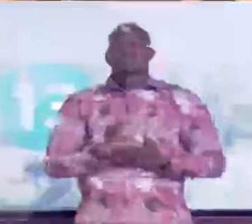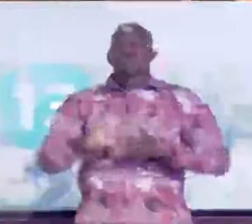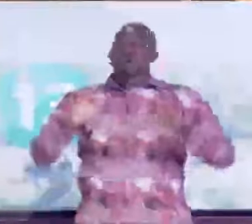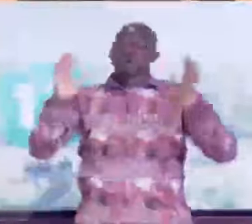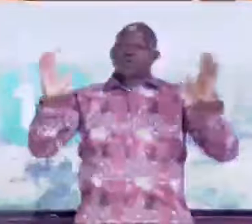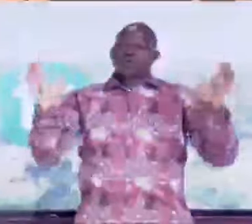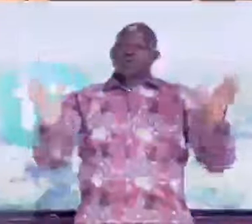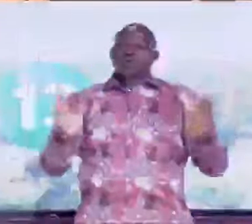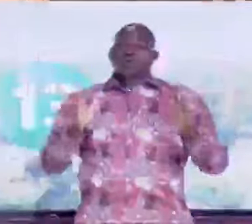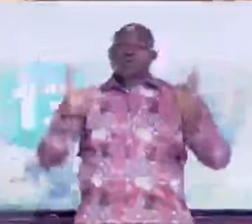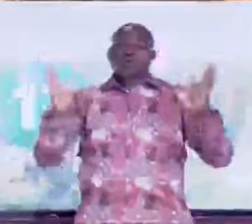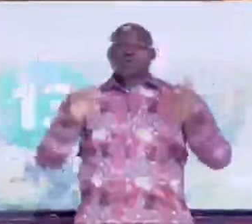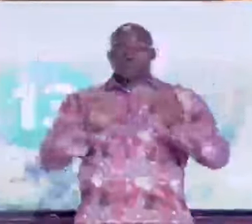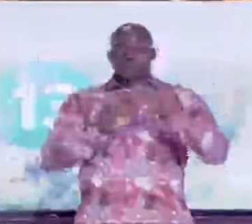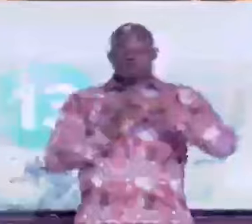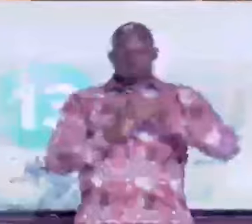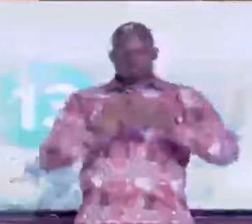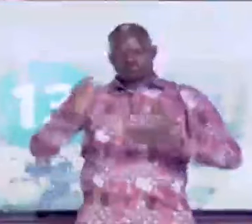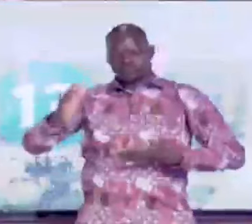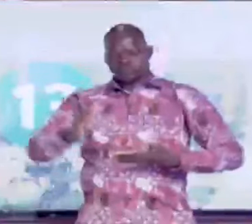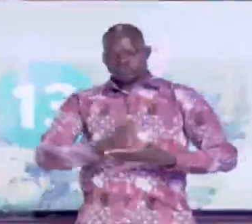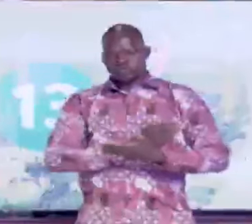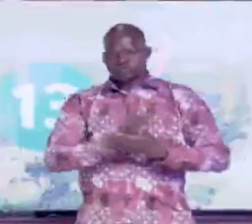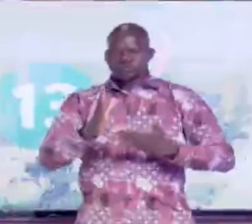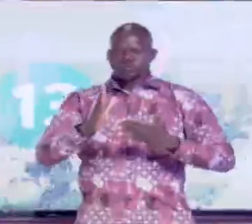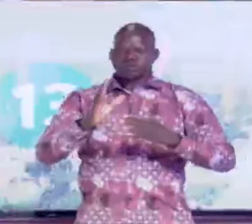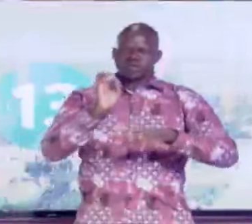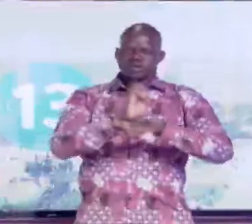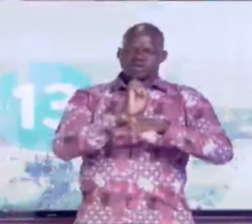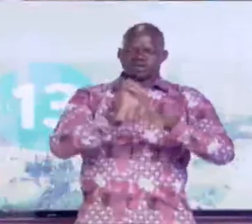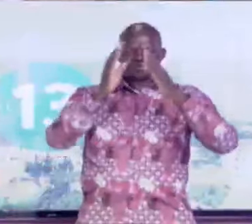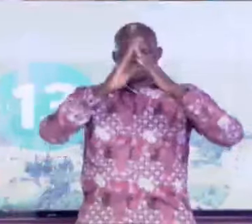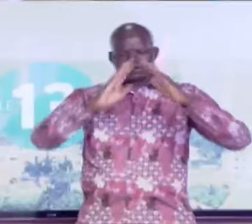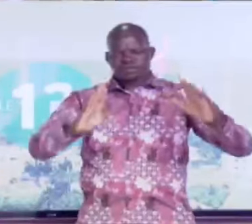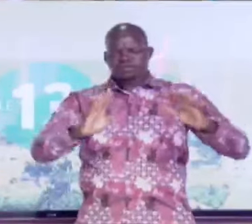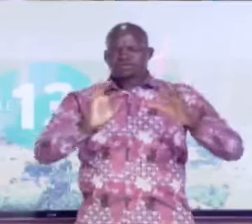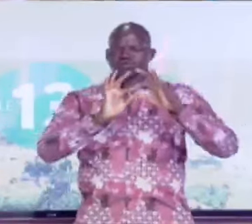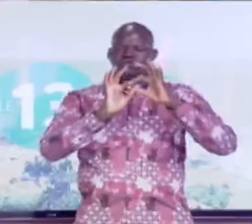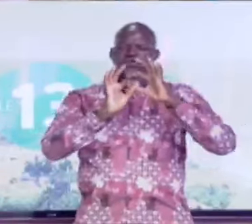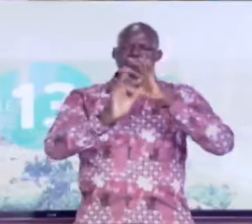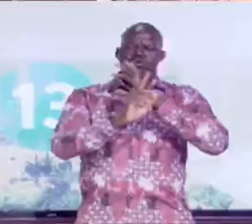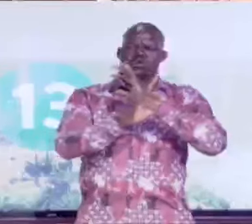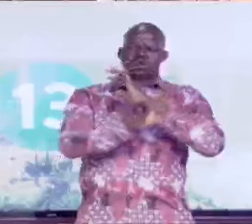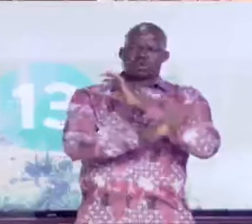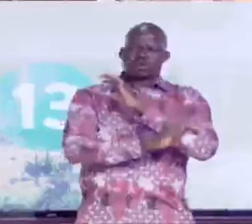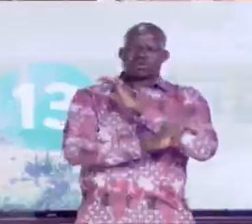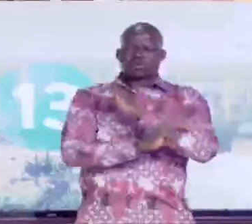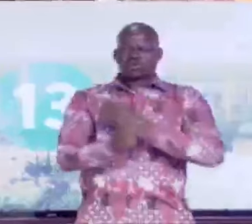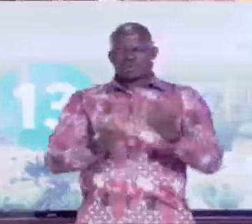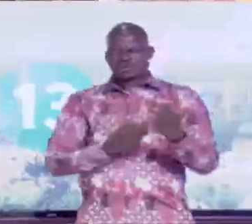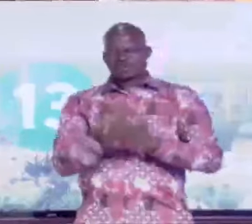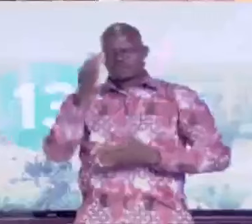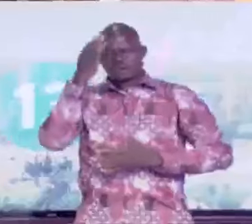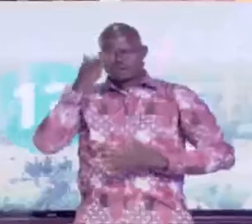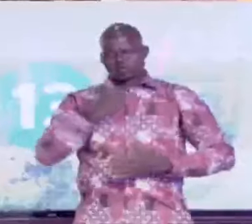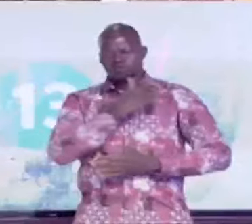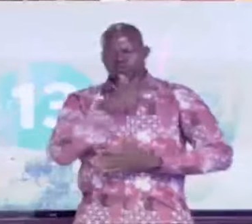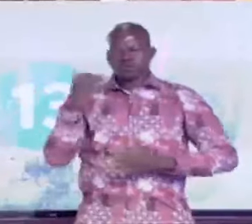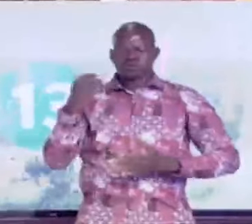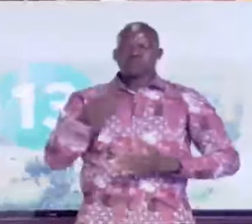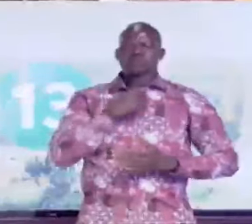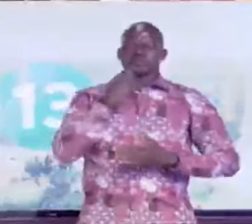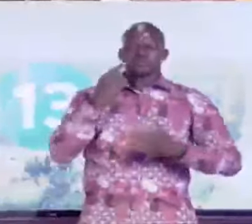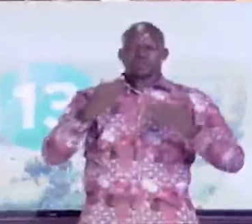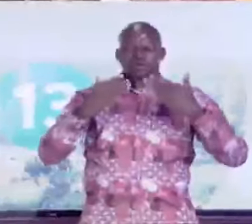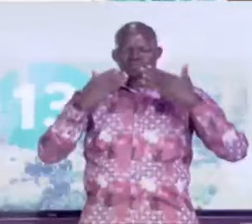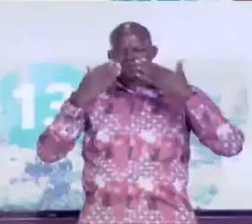Louanges, adoration et chant à la paroisse Sainte-Famille Réelouindé de Nanoro. Les fidèles catholiques rendent ainsi hommage à la Sainte